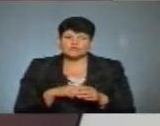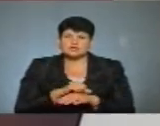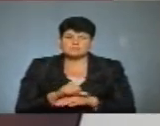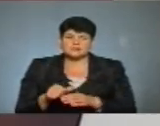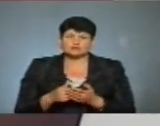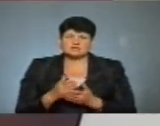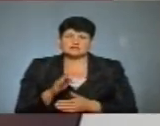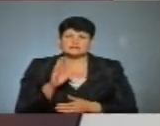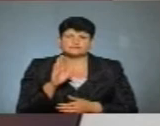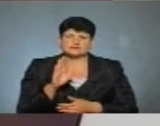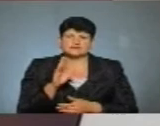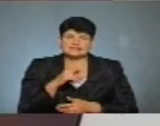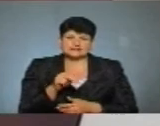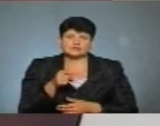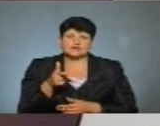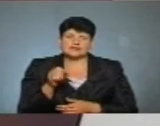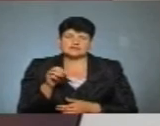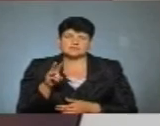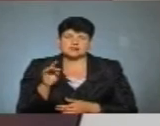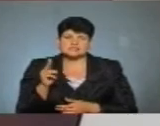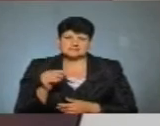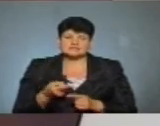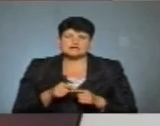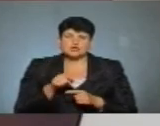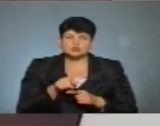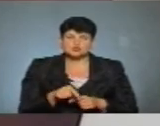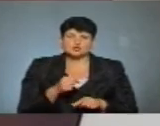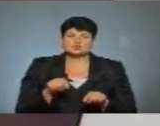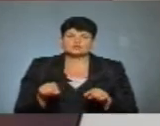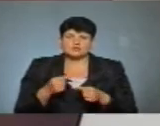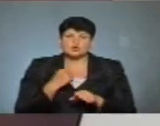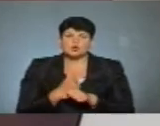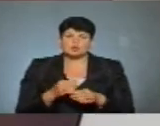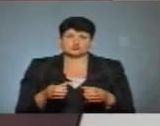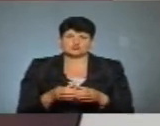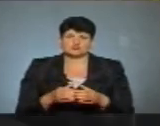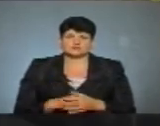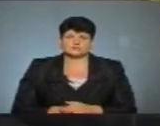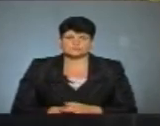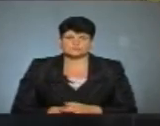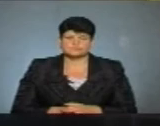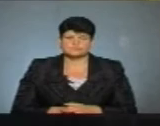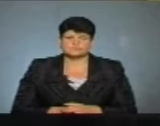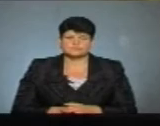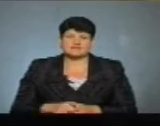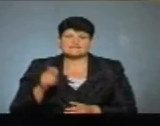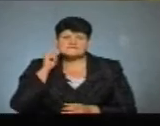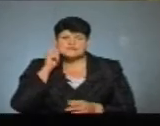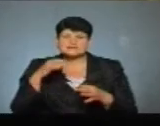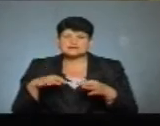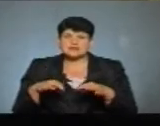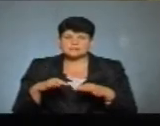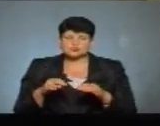Данило Гетьманцев. Каже, для цього у комітеті створили робочу групу. Вік транспортного